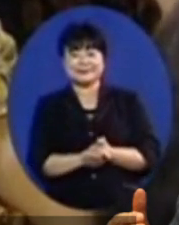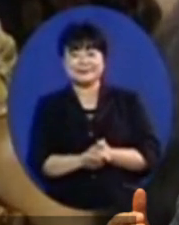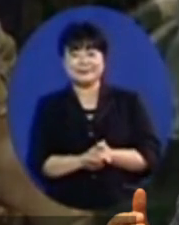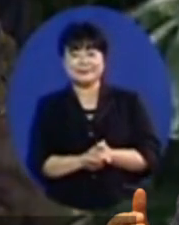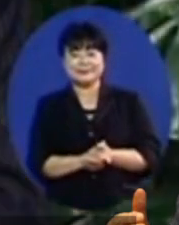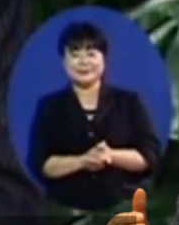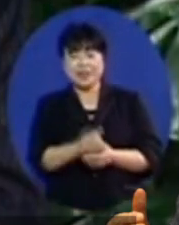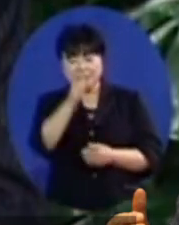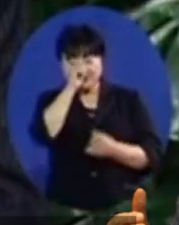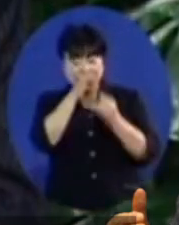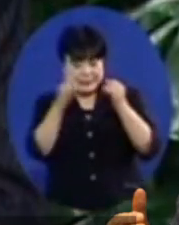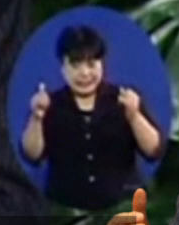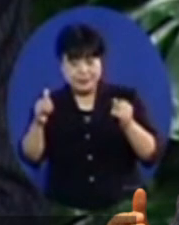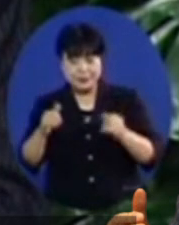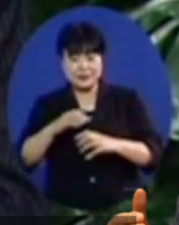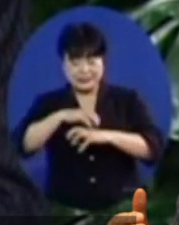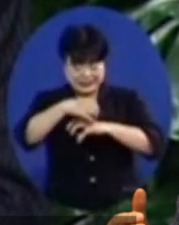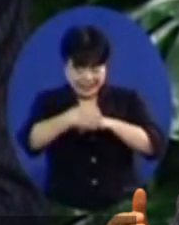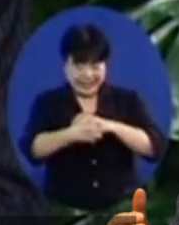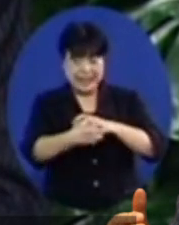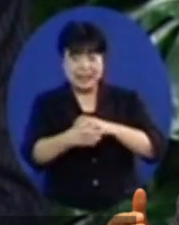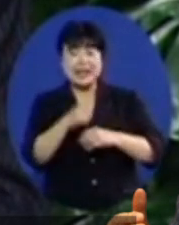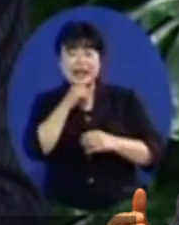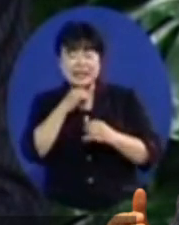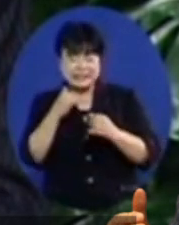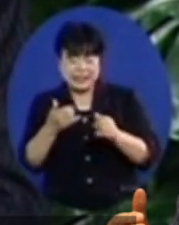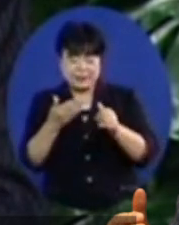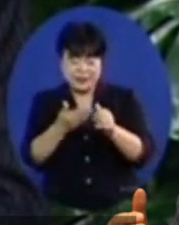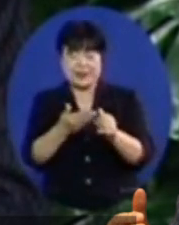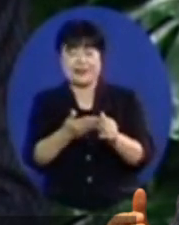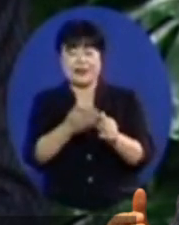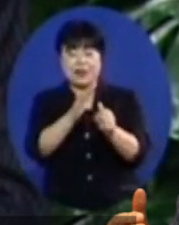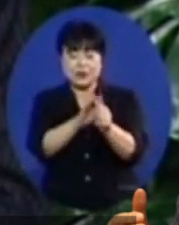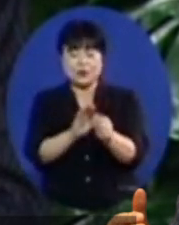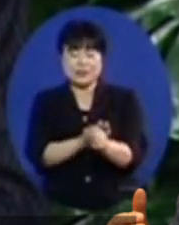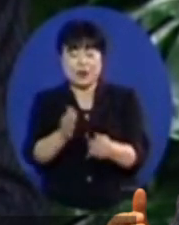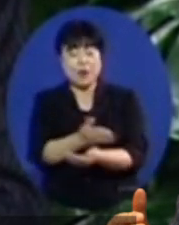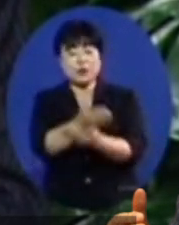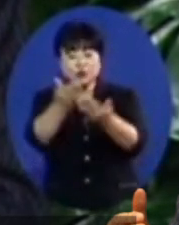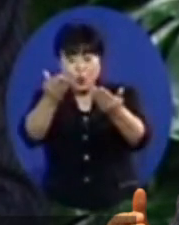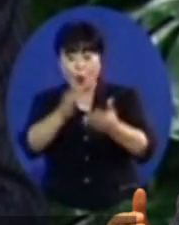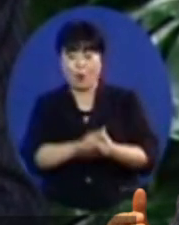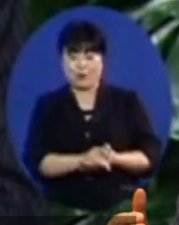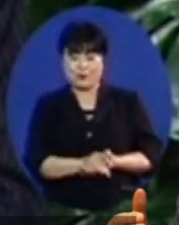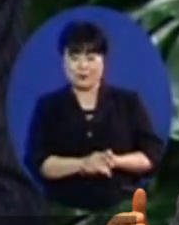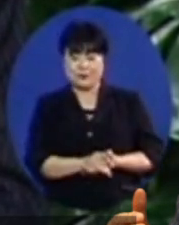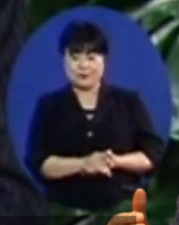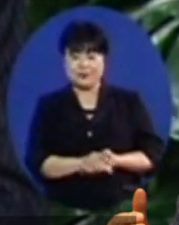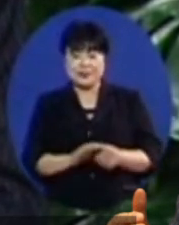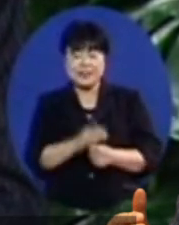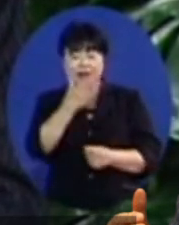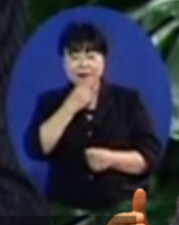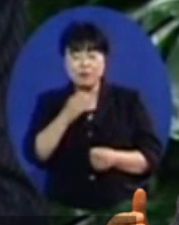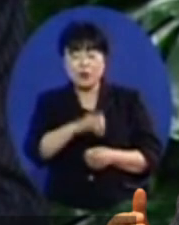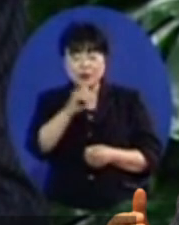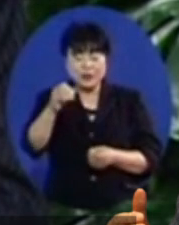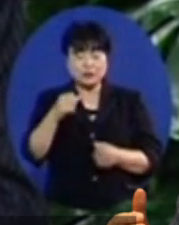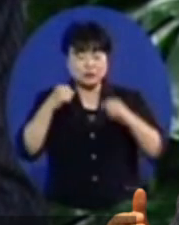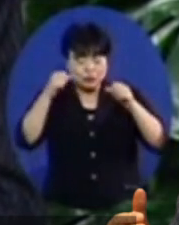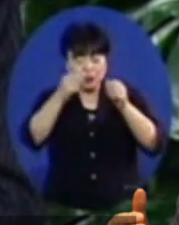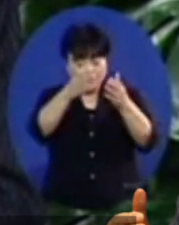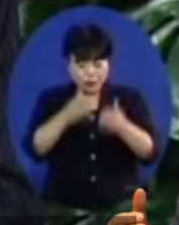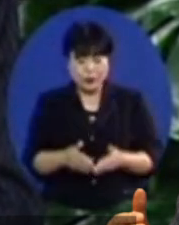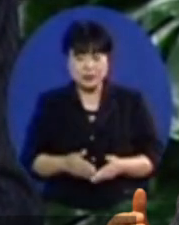부피부를 통해서 온 천하에 가난한 사람들에게 사랑을 베풀고 사랑과 행복 나누기 운동을